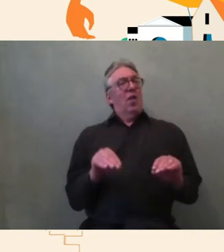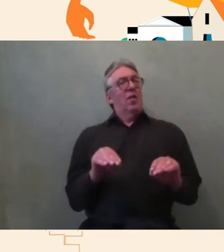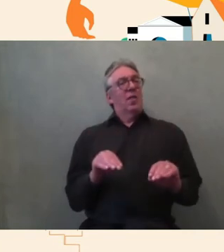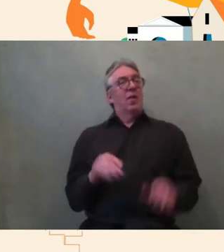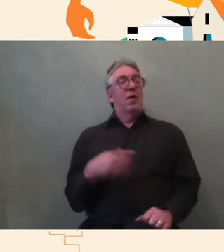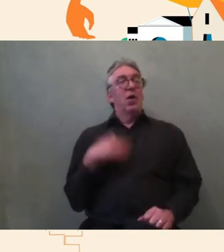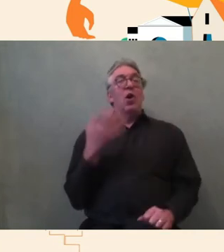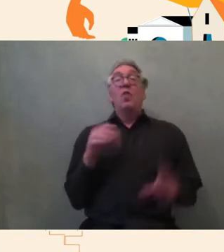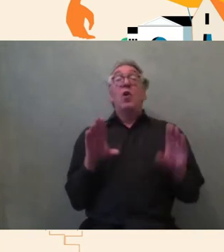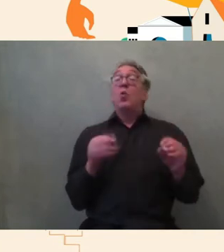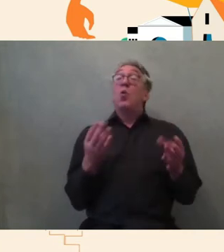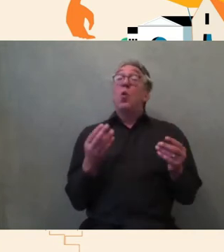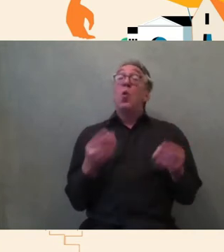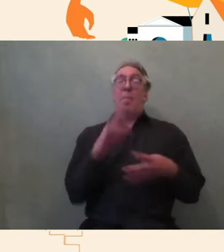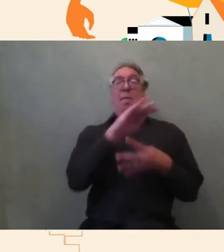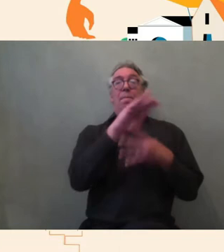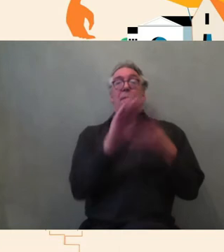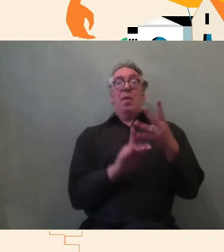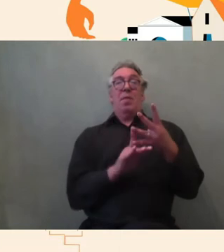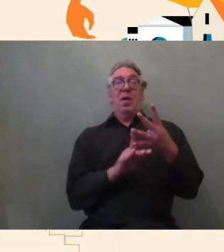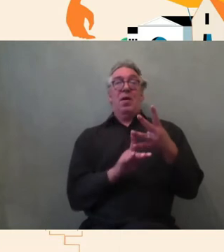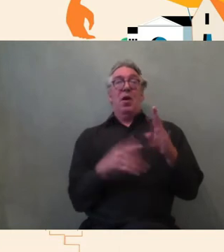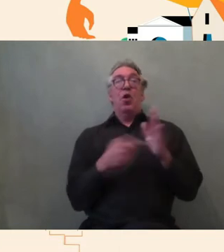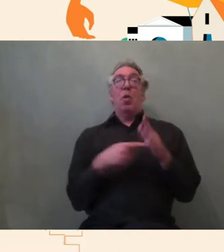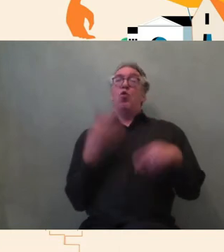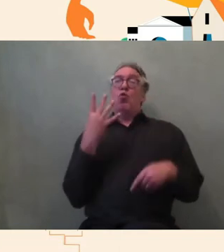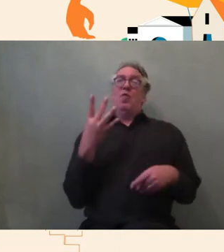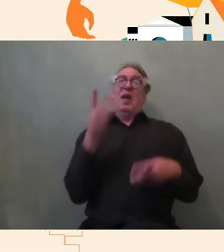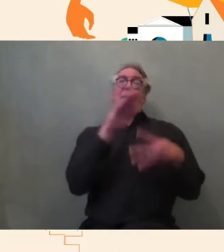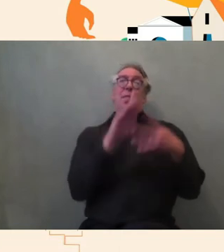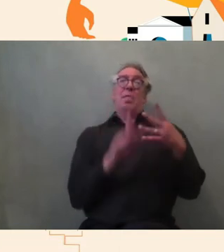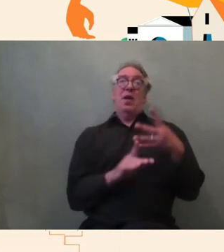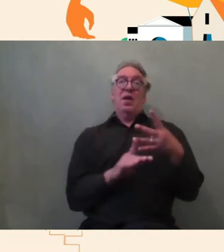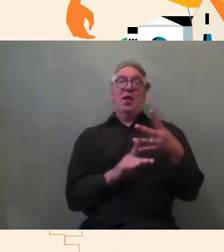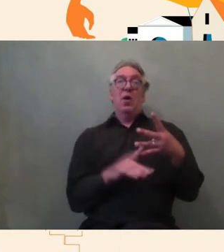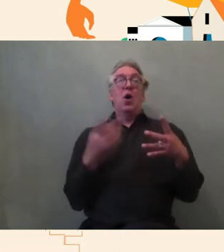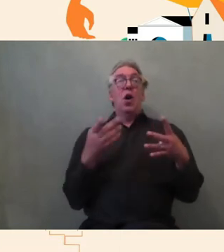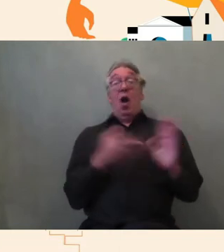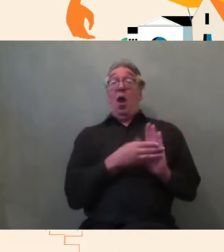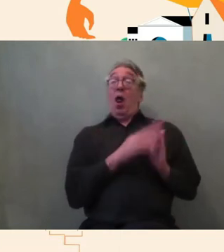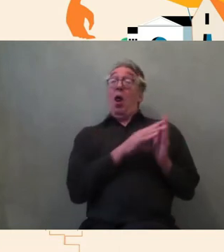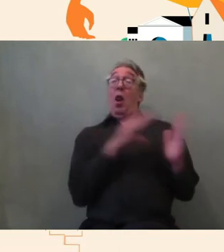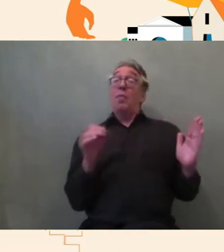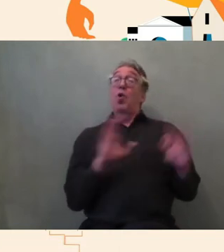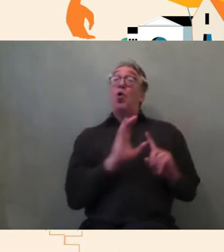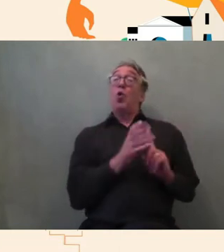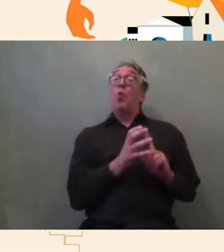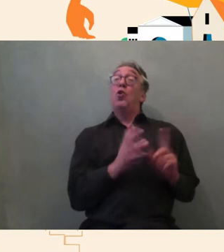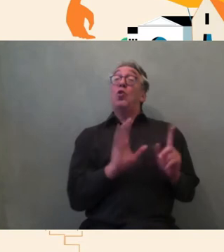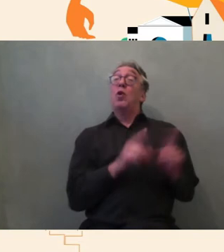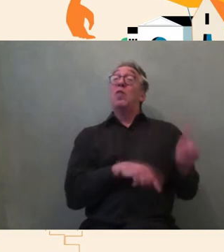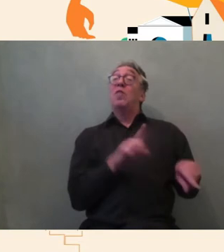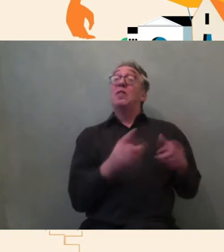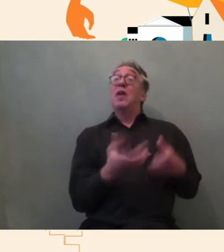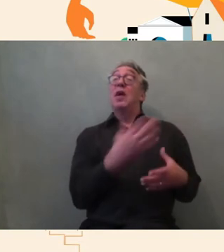de hand van een aantal P's. Ik gebruik hiervoor de 4 P's van de Code Culturele Diversiteit en Inclusie. Dat zijn de P van